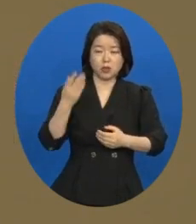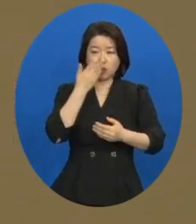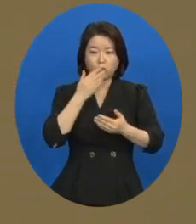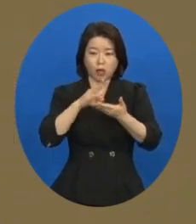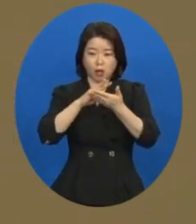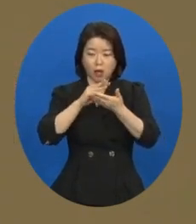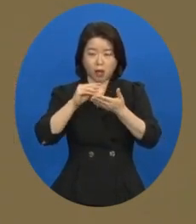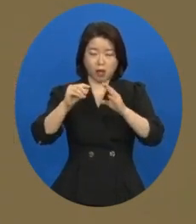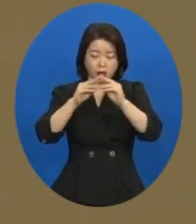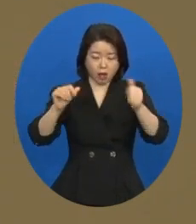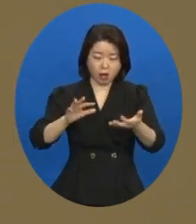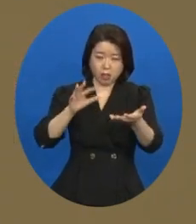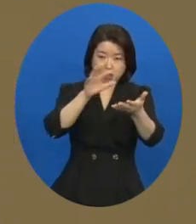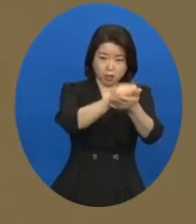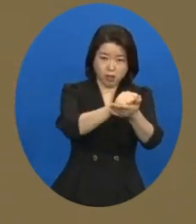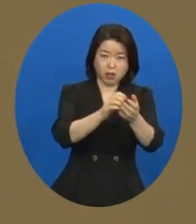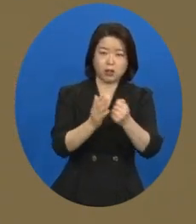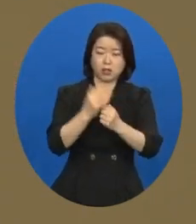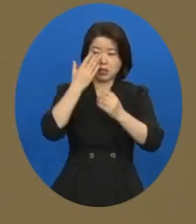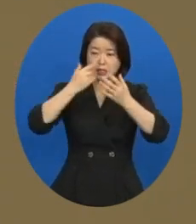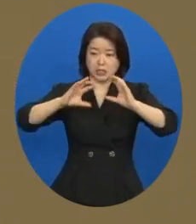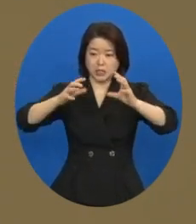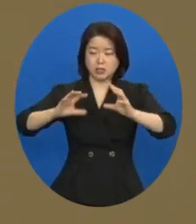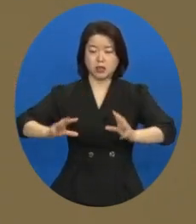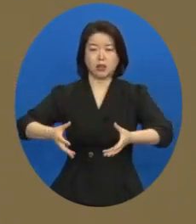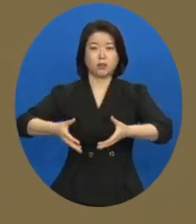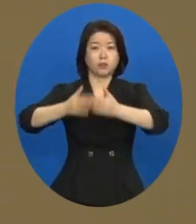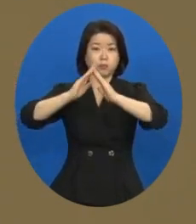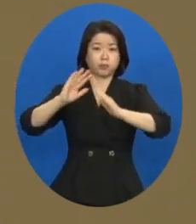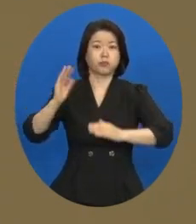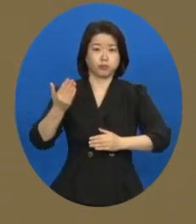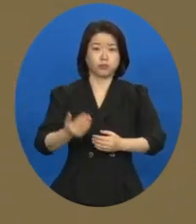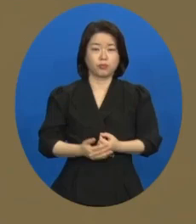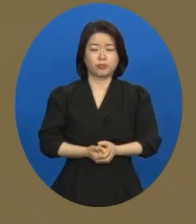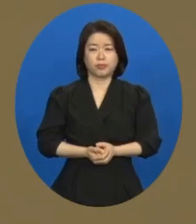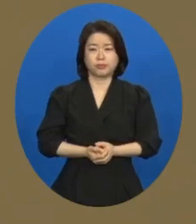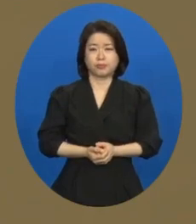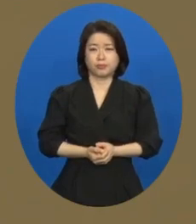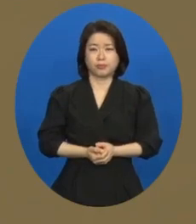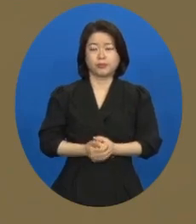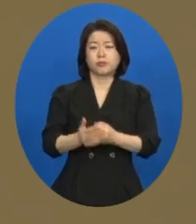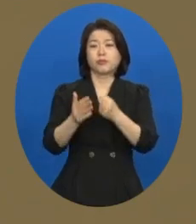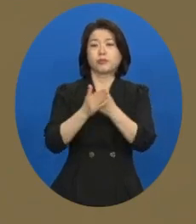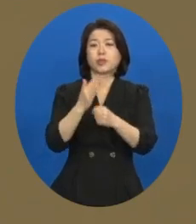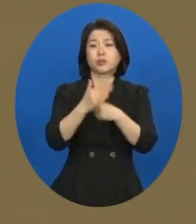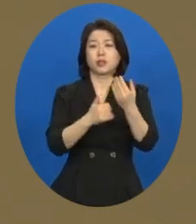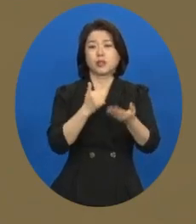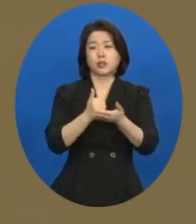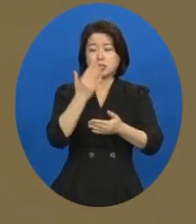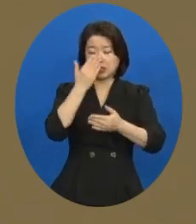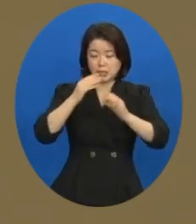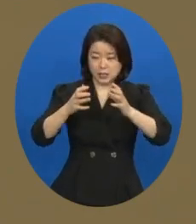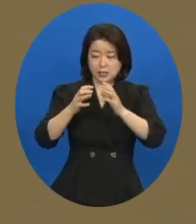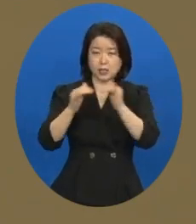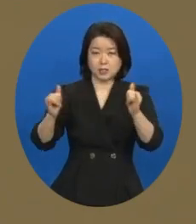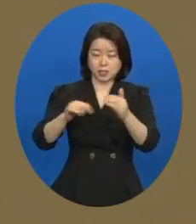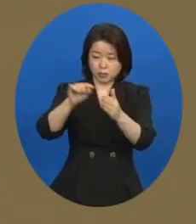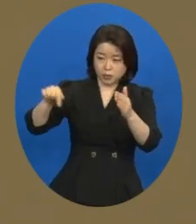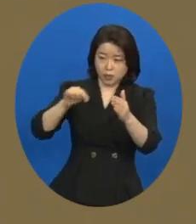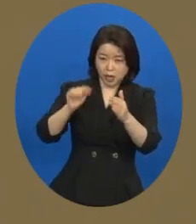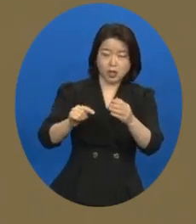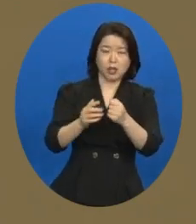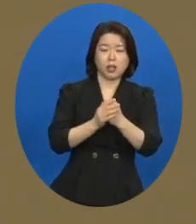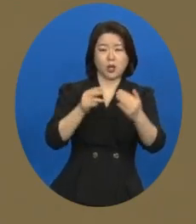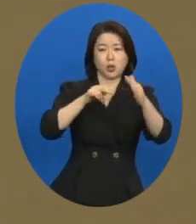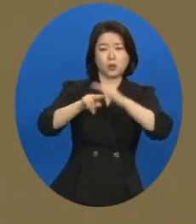정복하고 이스라엘이라고 하는 나라가 섰습니다. 그래서 하나님께서 이스라엘 백성들 안에